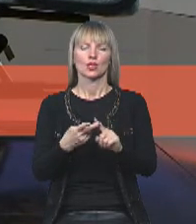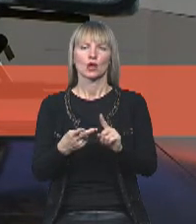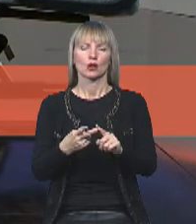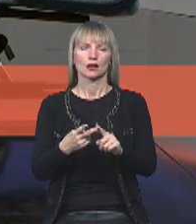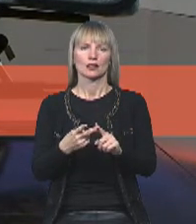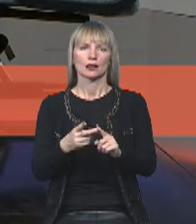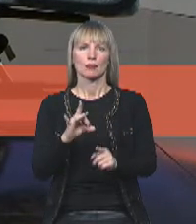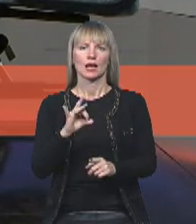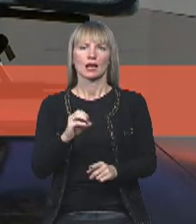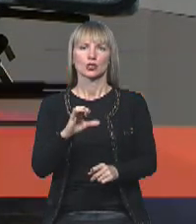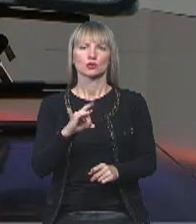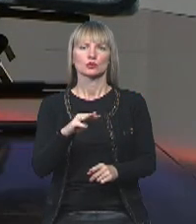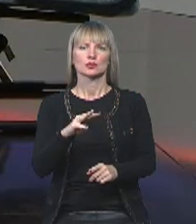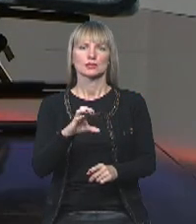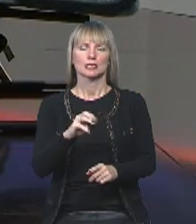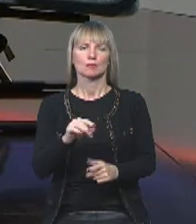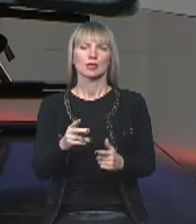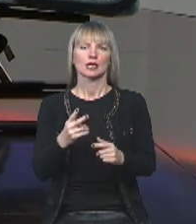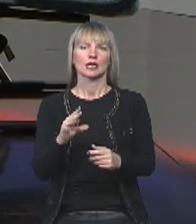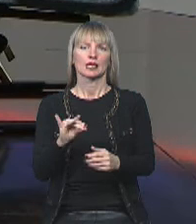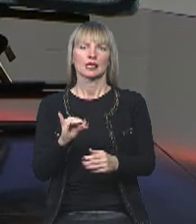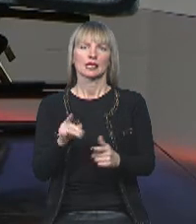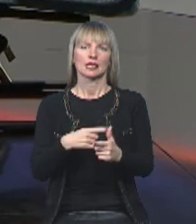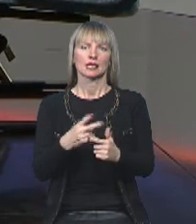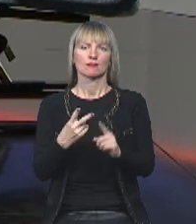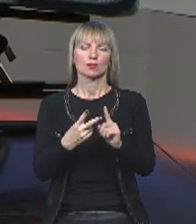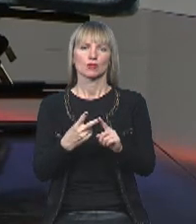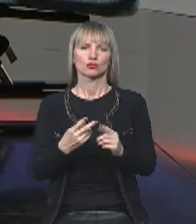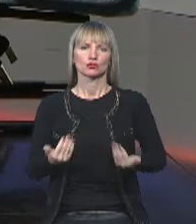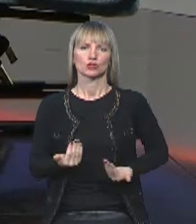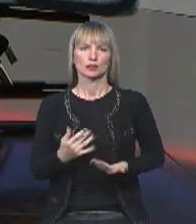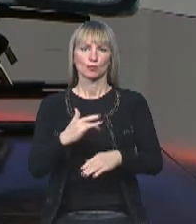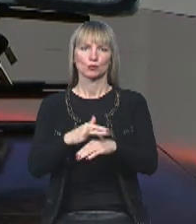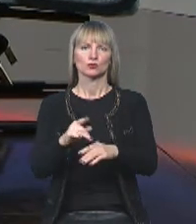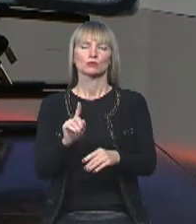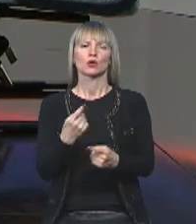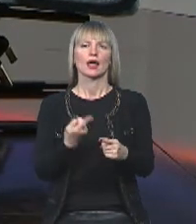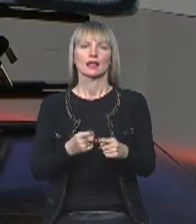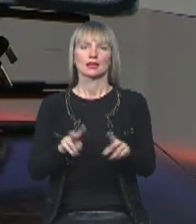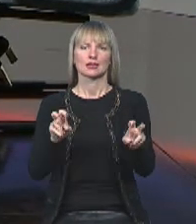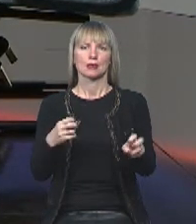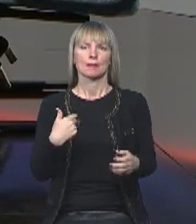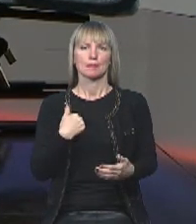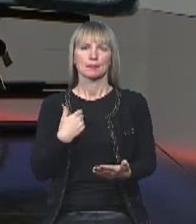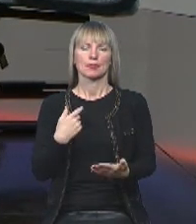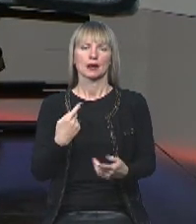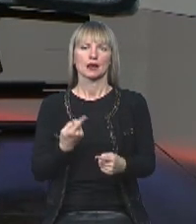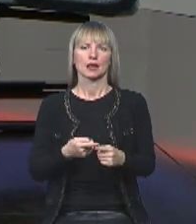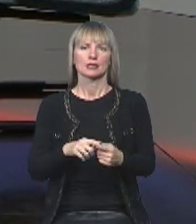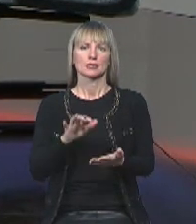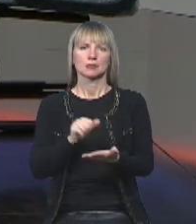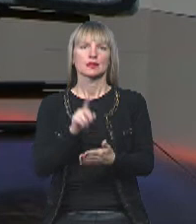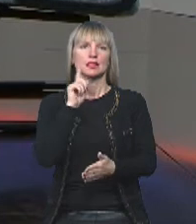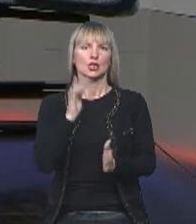другим життям сміття. Олю, чому ця тема? Ми займаємося вже зеленим